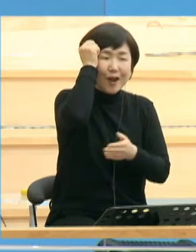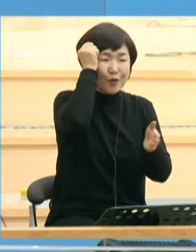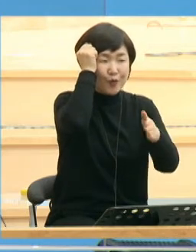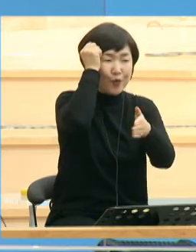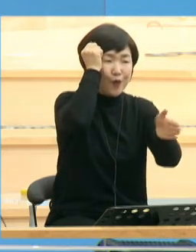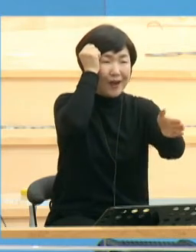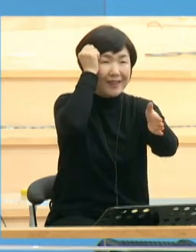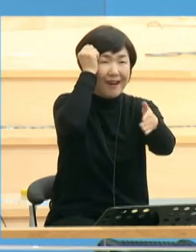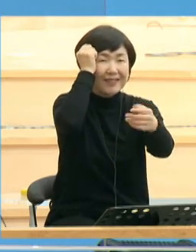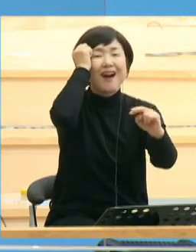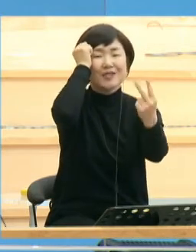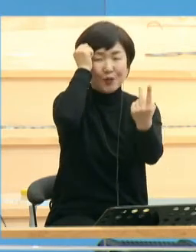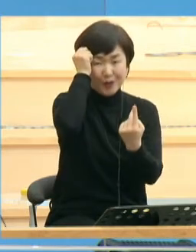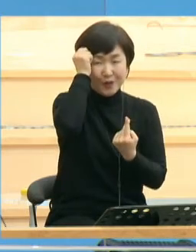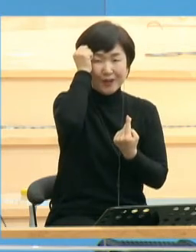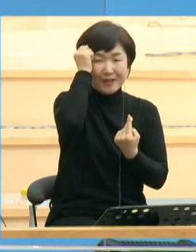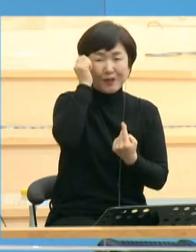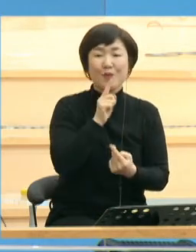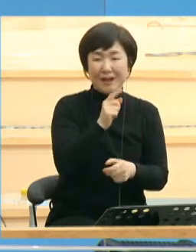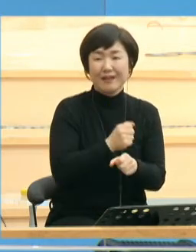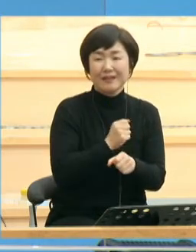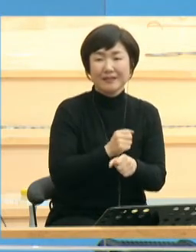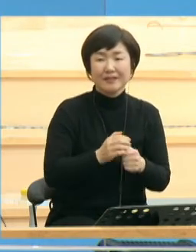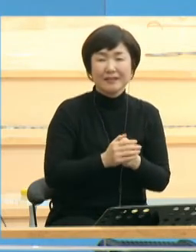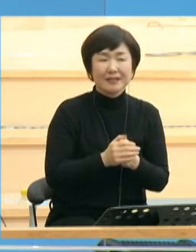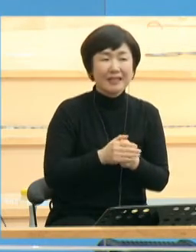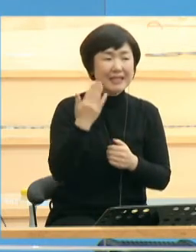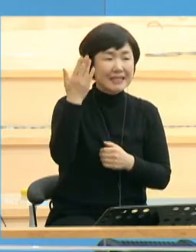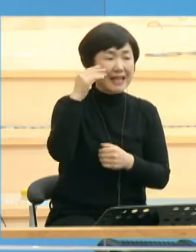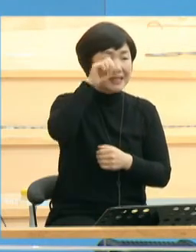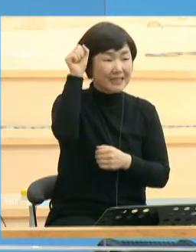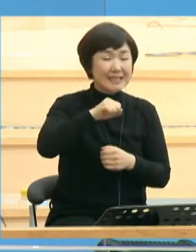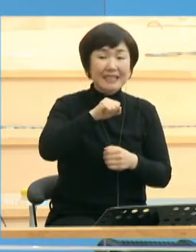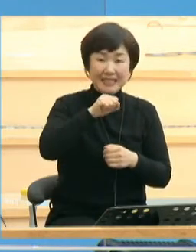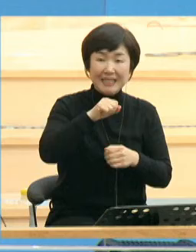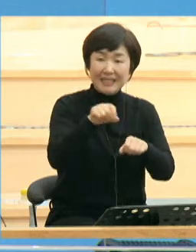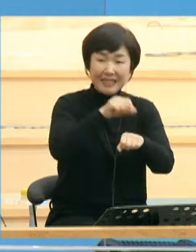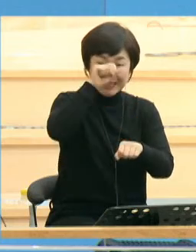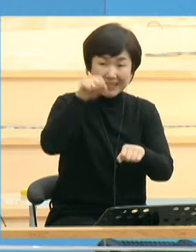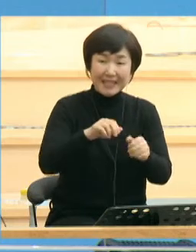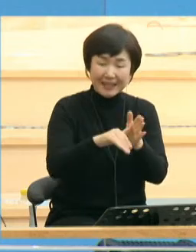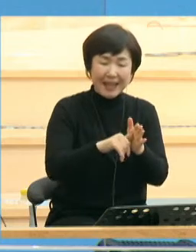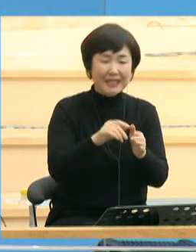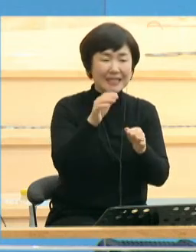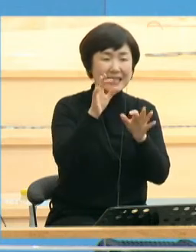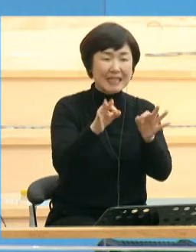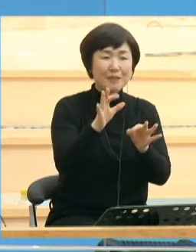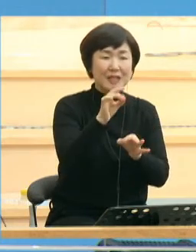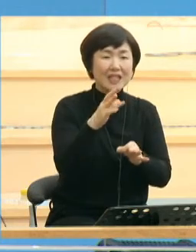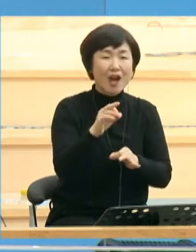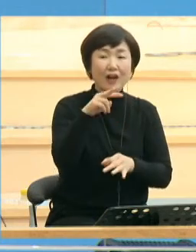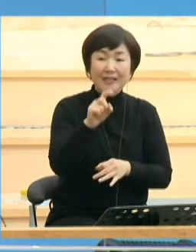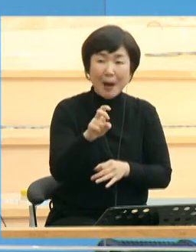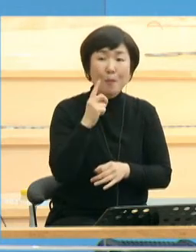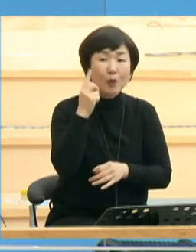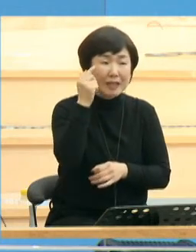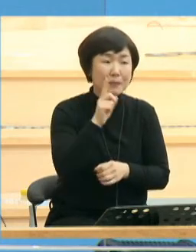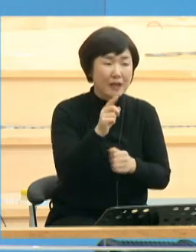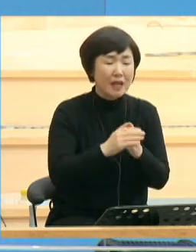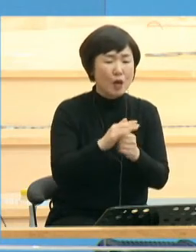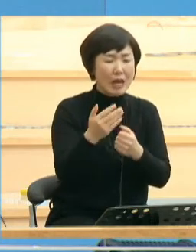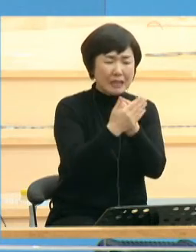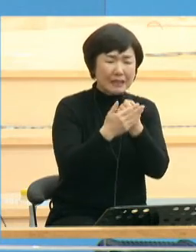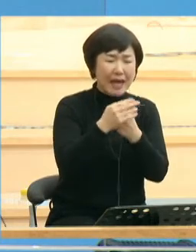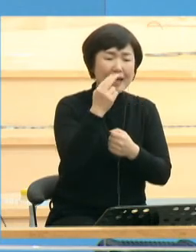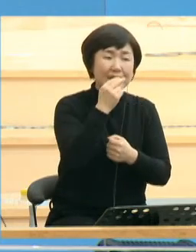지난 특수에 다녀 가셨던 김영삼 목숨 하셨던 말씀 기억나십니까 우리 자녀들의 은에 냄새만 맡겨 주면 언젠가는 그 영혼의